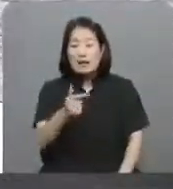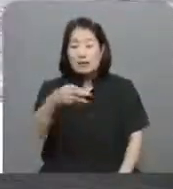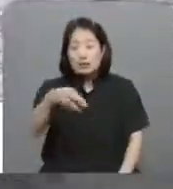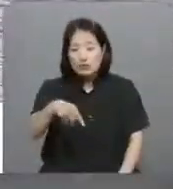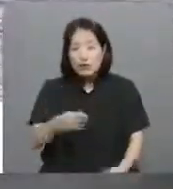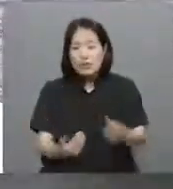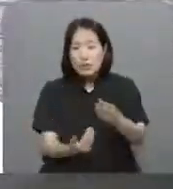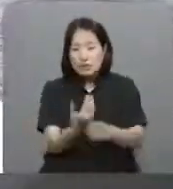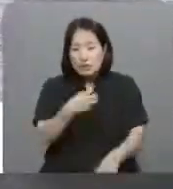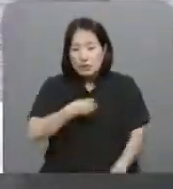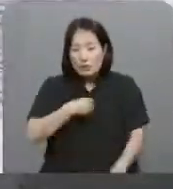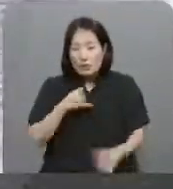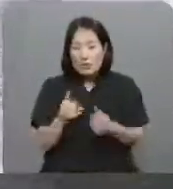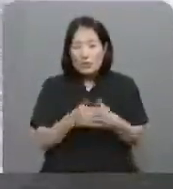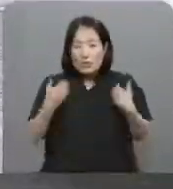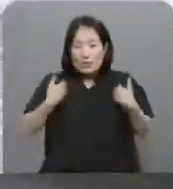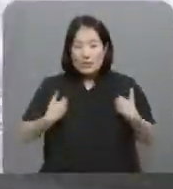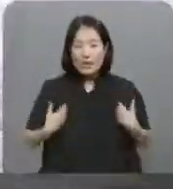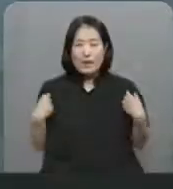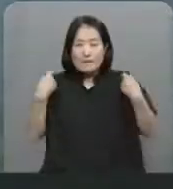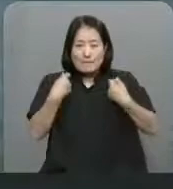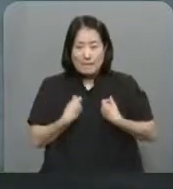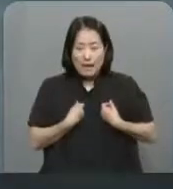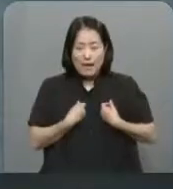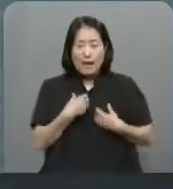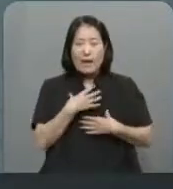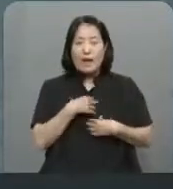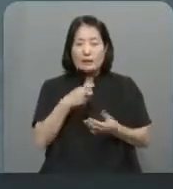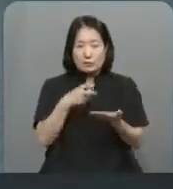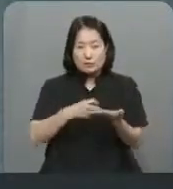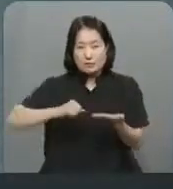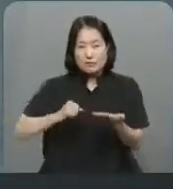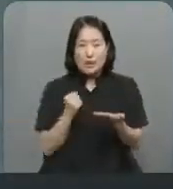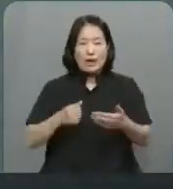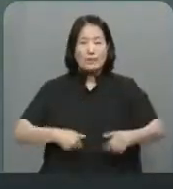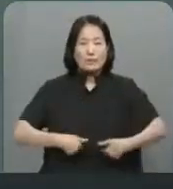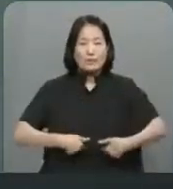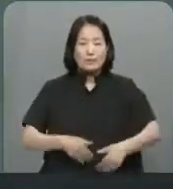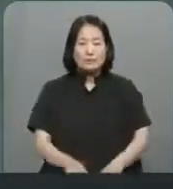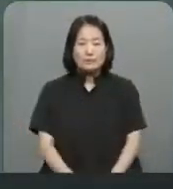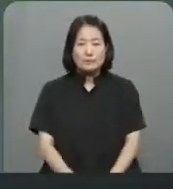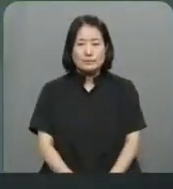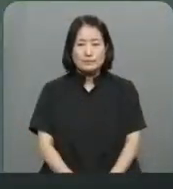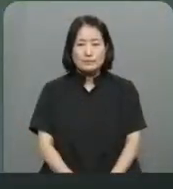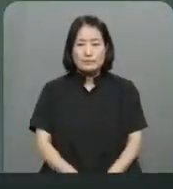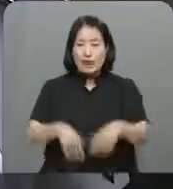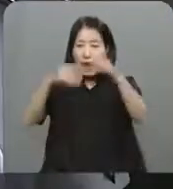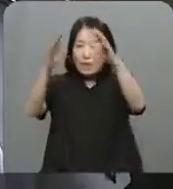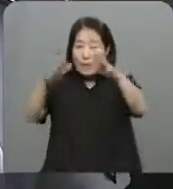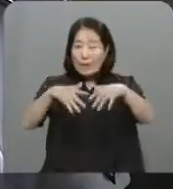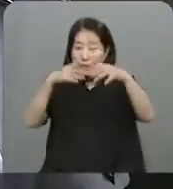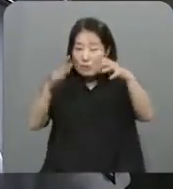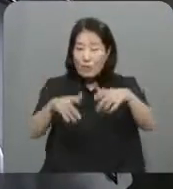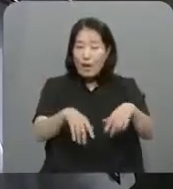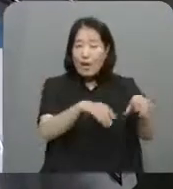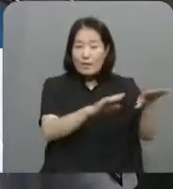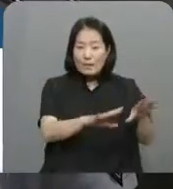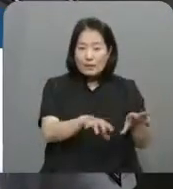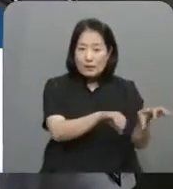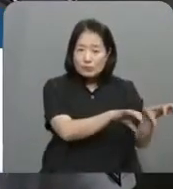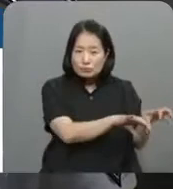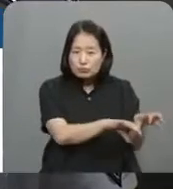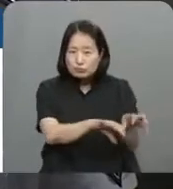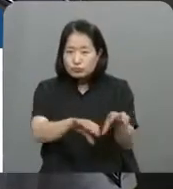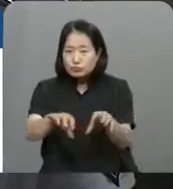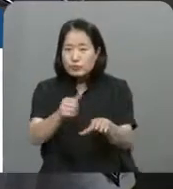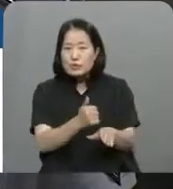예보돼 구명복 착용 같은 안전수칙 준수가 필요합니다. 서풍이 불 때는 순식간에 바다 쪽으로